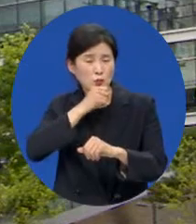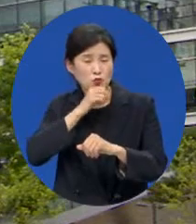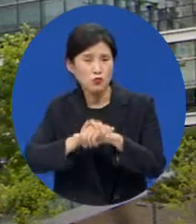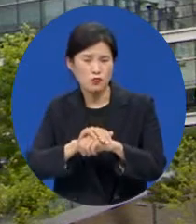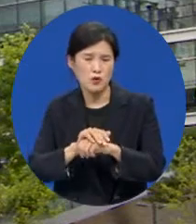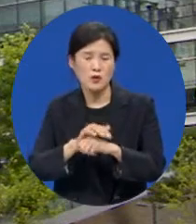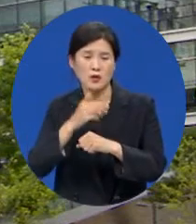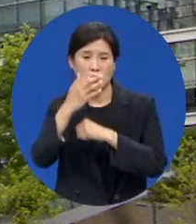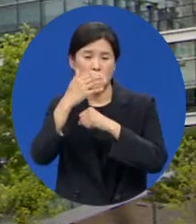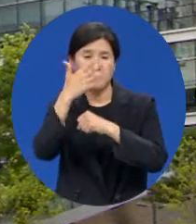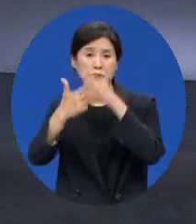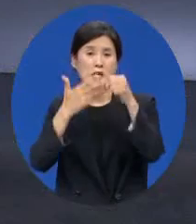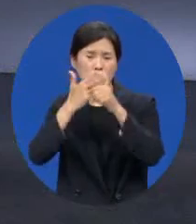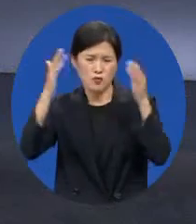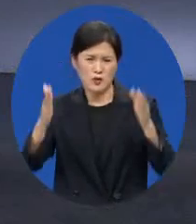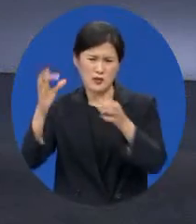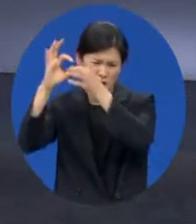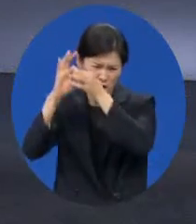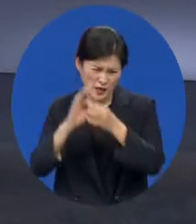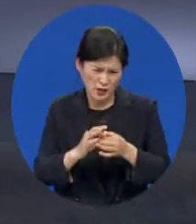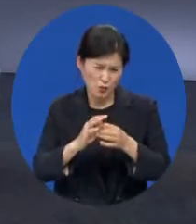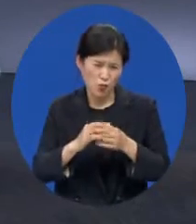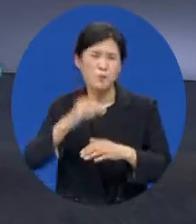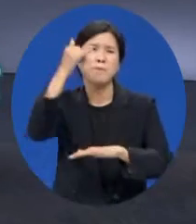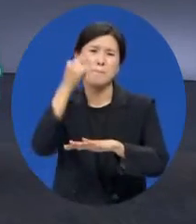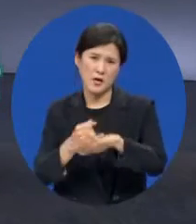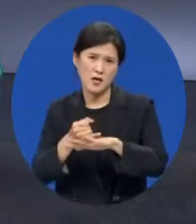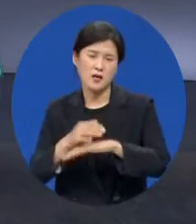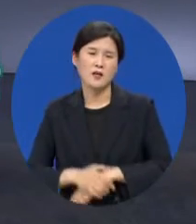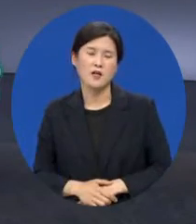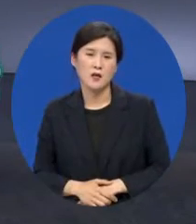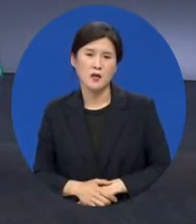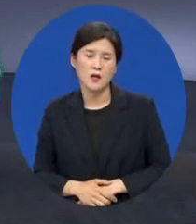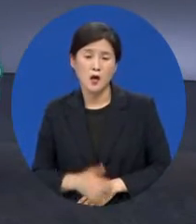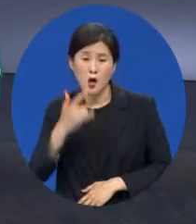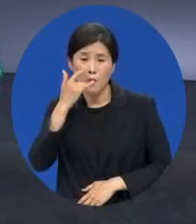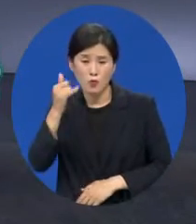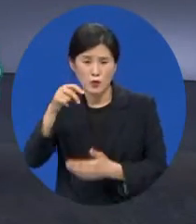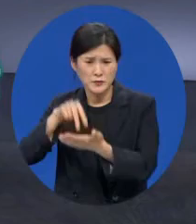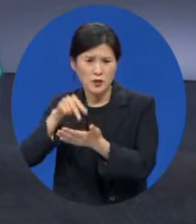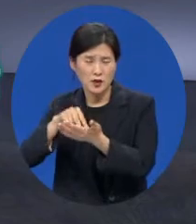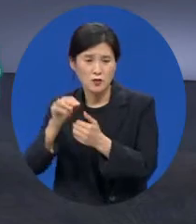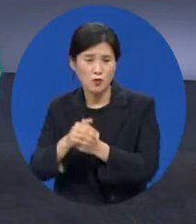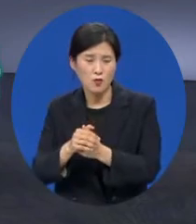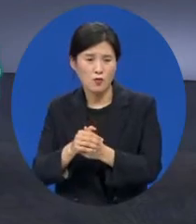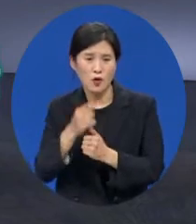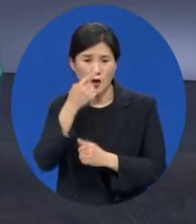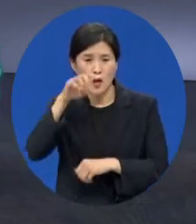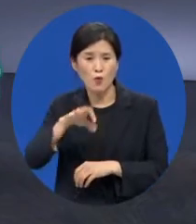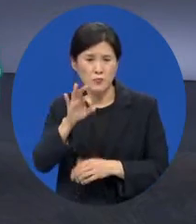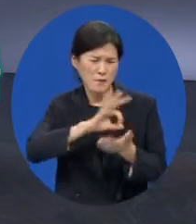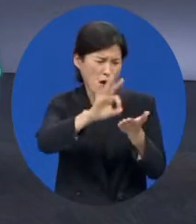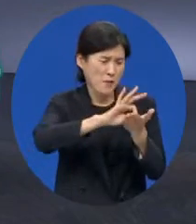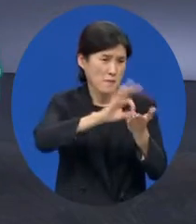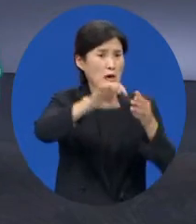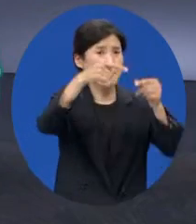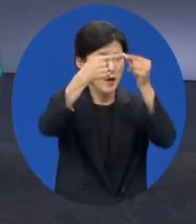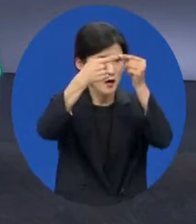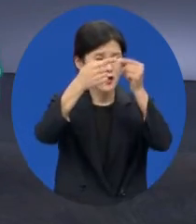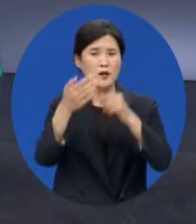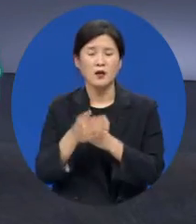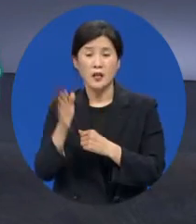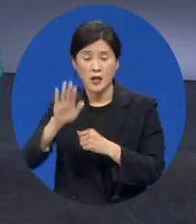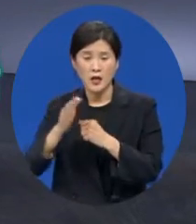하위권을 기록하고 있습니다 다시 말해 세종시 학부모는 사교육비를 전교에서 최상위권으로 지출 하지만